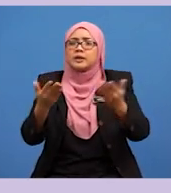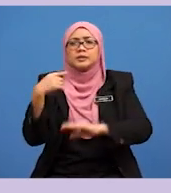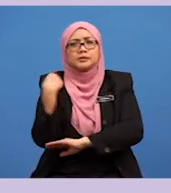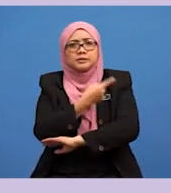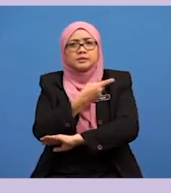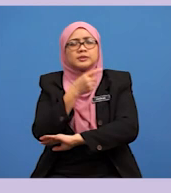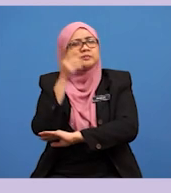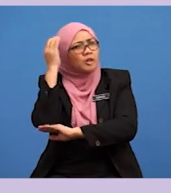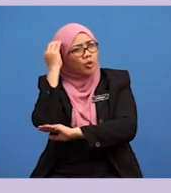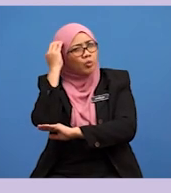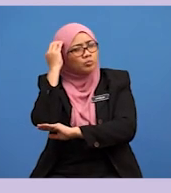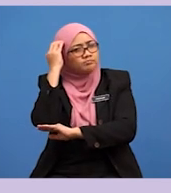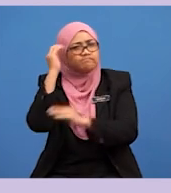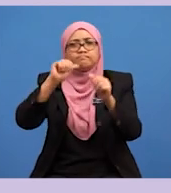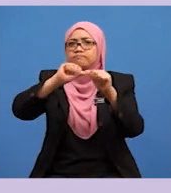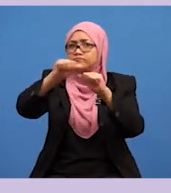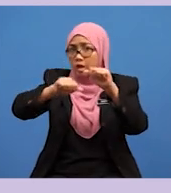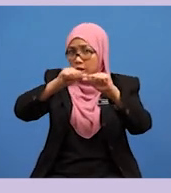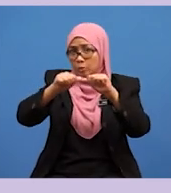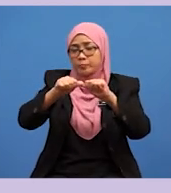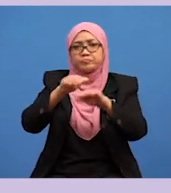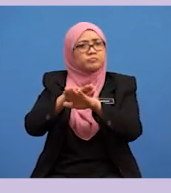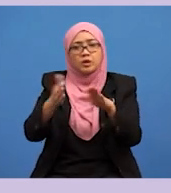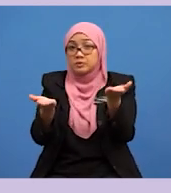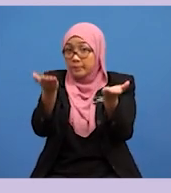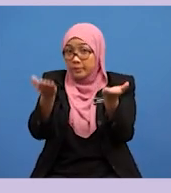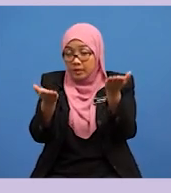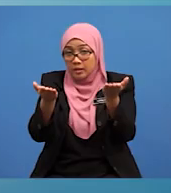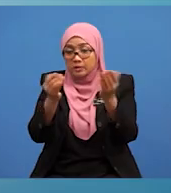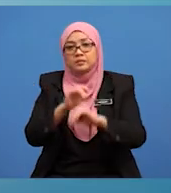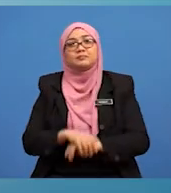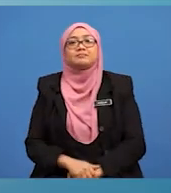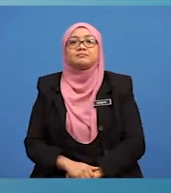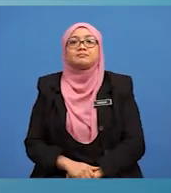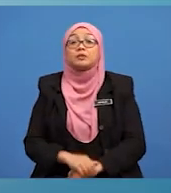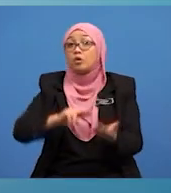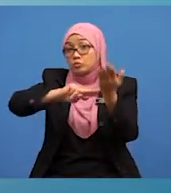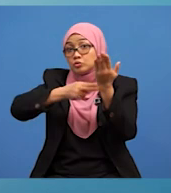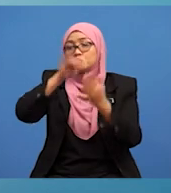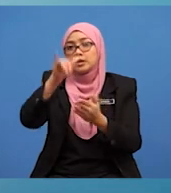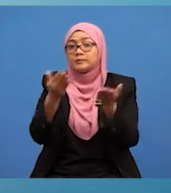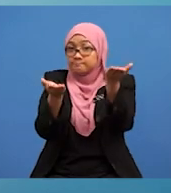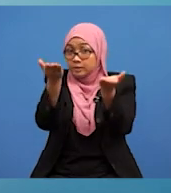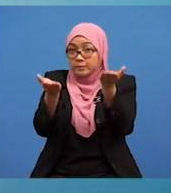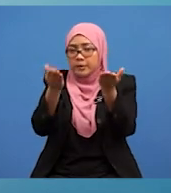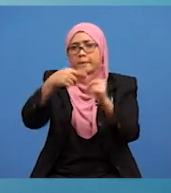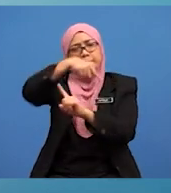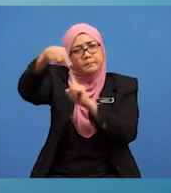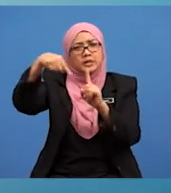sesuatu unsur atau atom itu stabil atau tidak stabil? Unsur yang stabil ialah